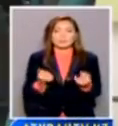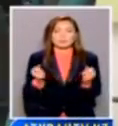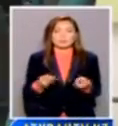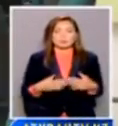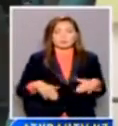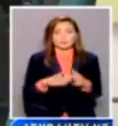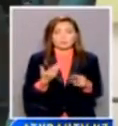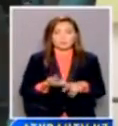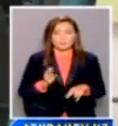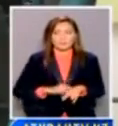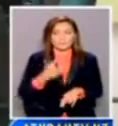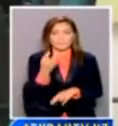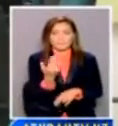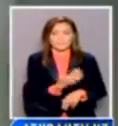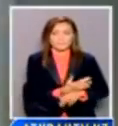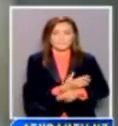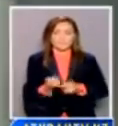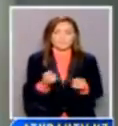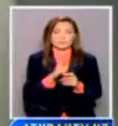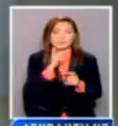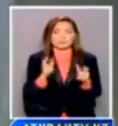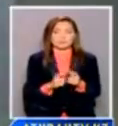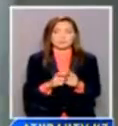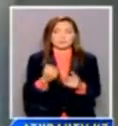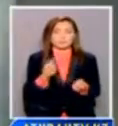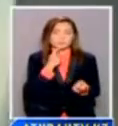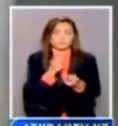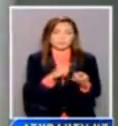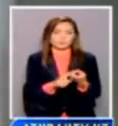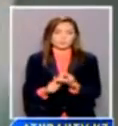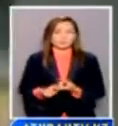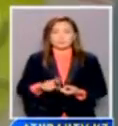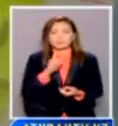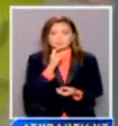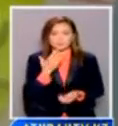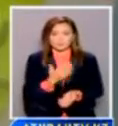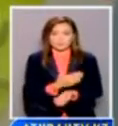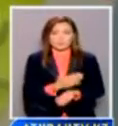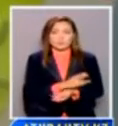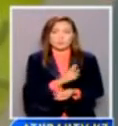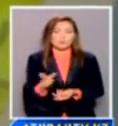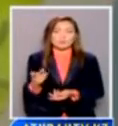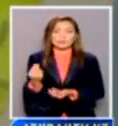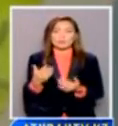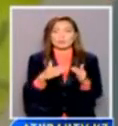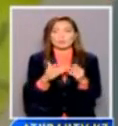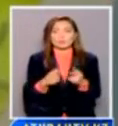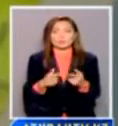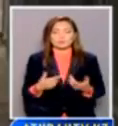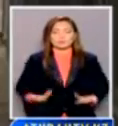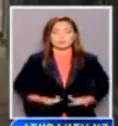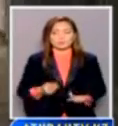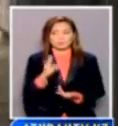крыши над головой? Кроме того, и введенный карантин из-за опасной эпидемии внес свои трудности. Те, кто снимает жилье, хотят